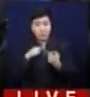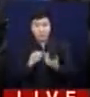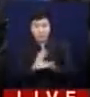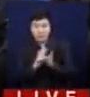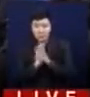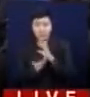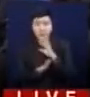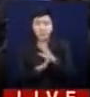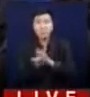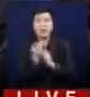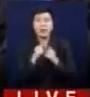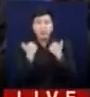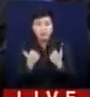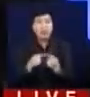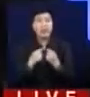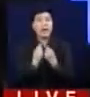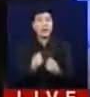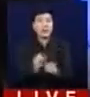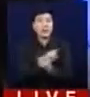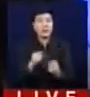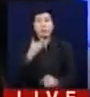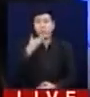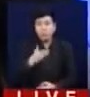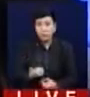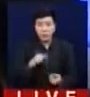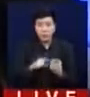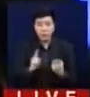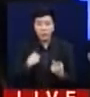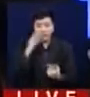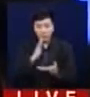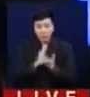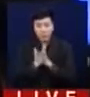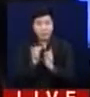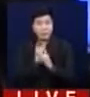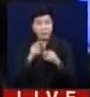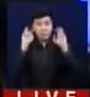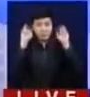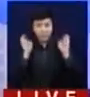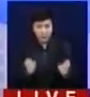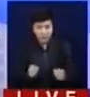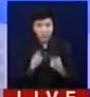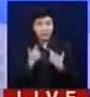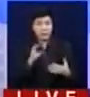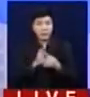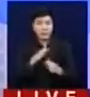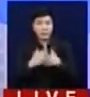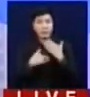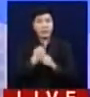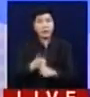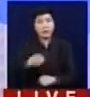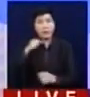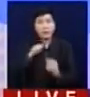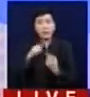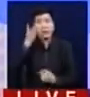มที่ยั่งยืนสำหรับทุกคนมีวัตถุประสงค์เพื่อรองรับการเปลี่ยนแปลงตามประเด็นที่เกี่ยวข้องกับการพัฒนาที่ยั่งยืนภาย